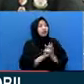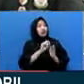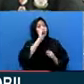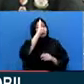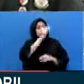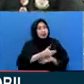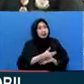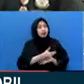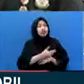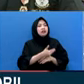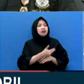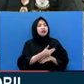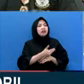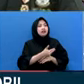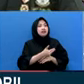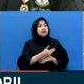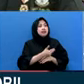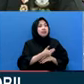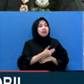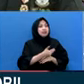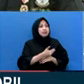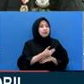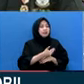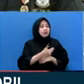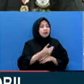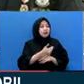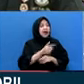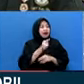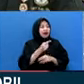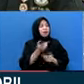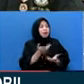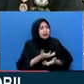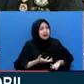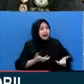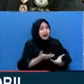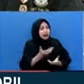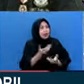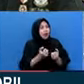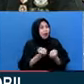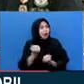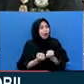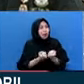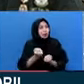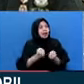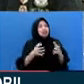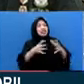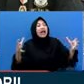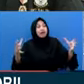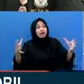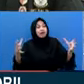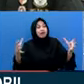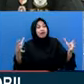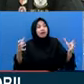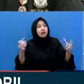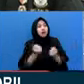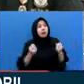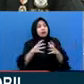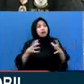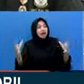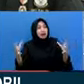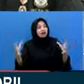Senayan atau tempan-tat yang lain itu memang menyediakan mobil-mobil e yang sangat besar dan